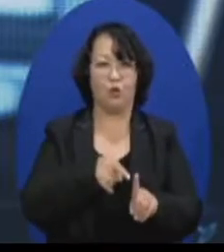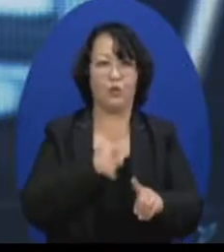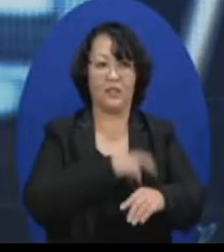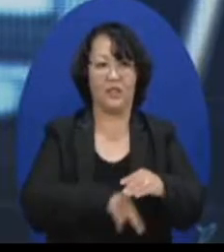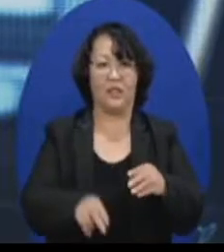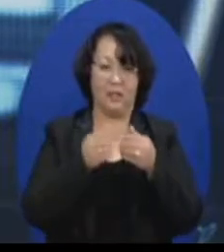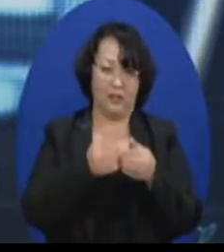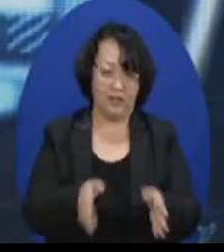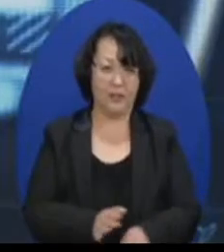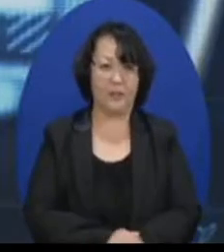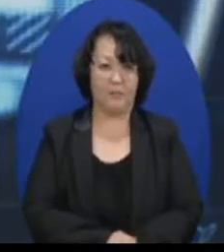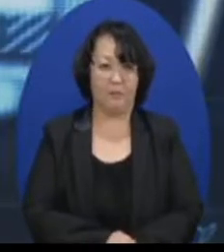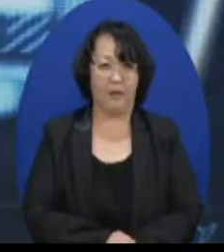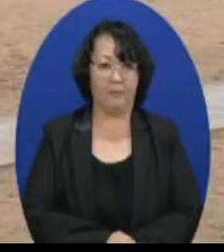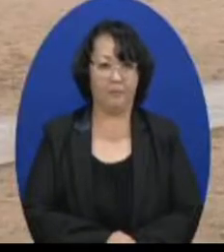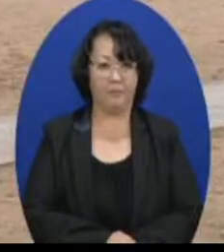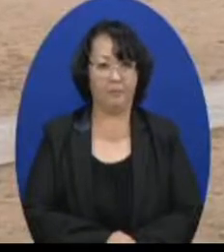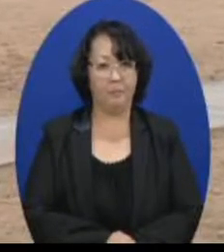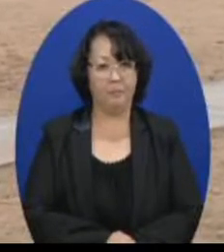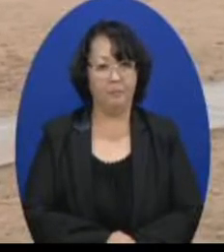ашиглалтад оржээ.